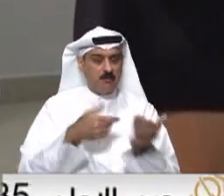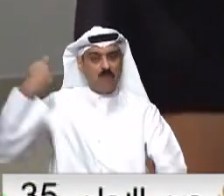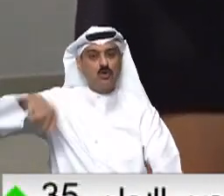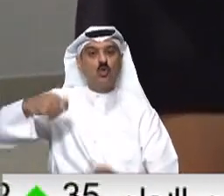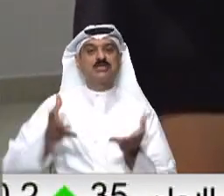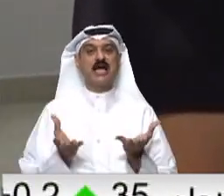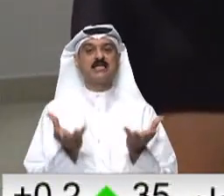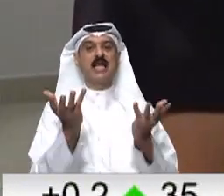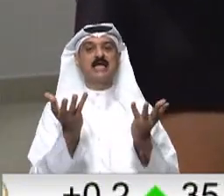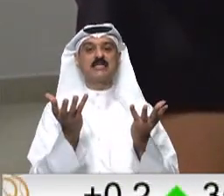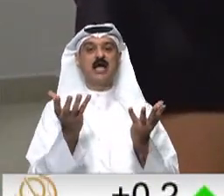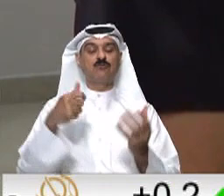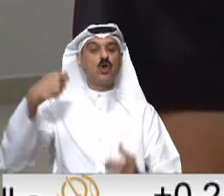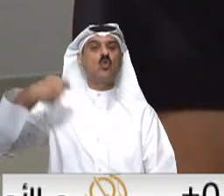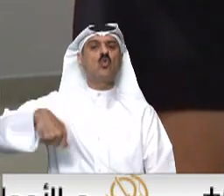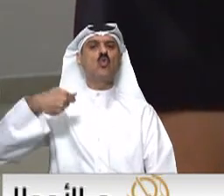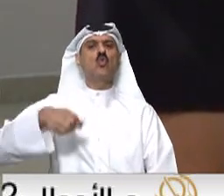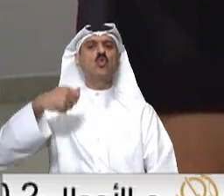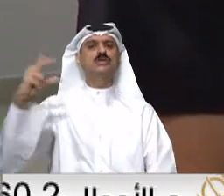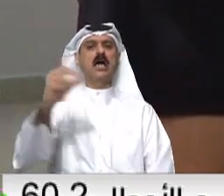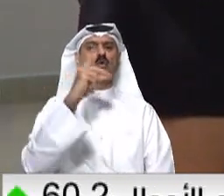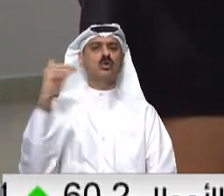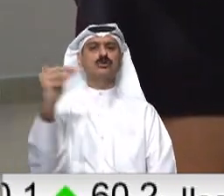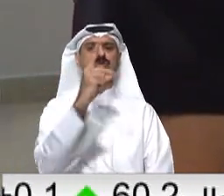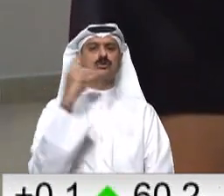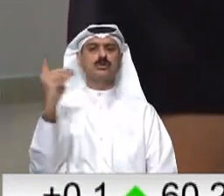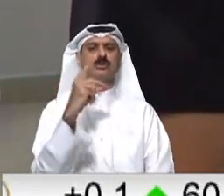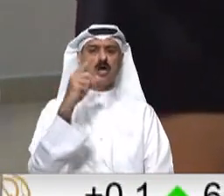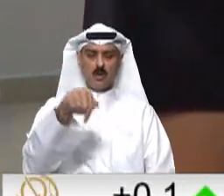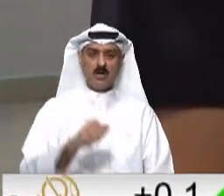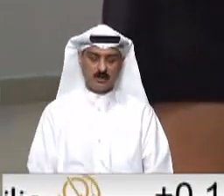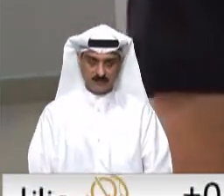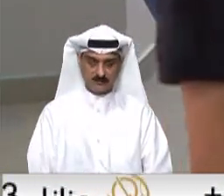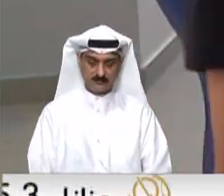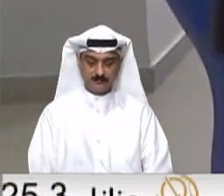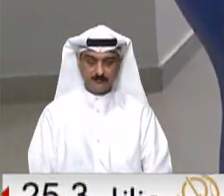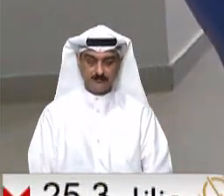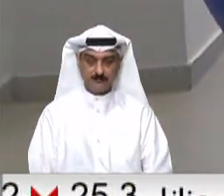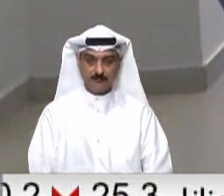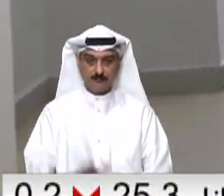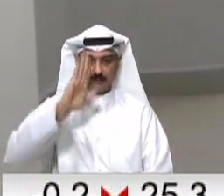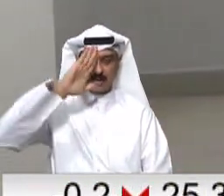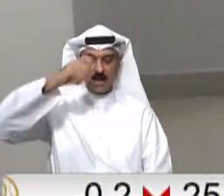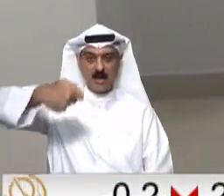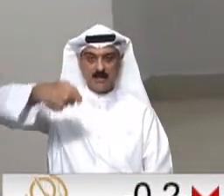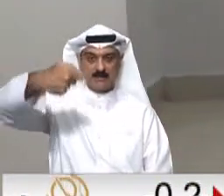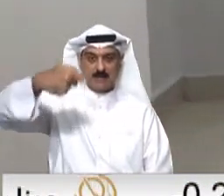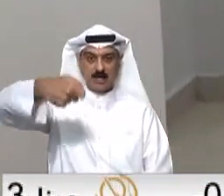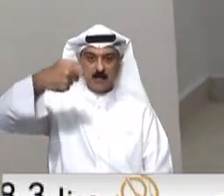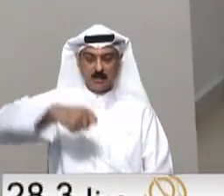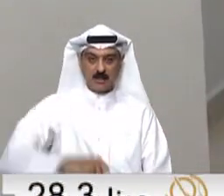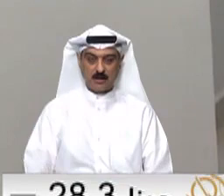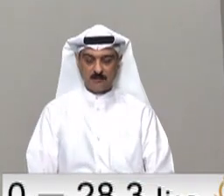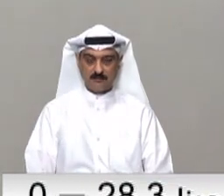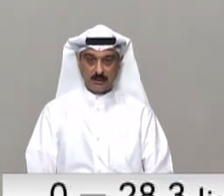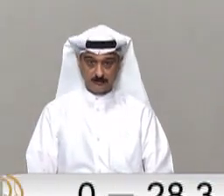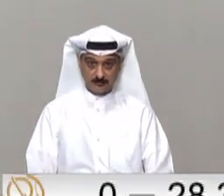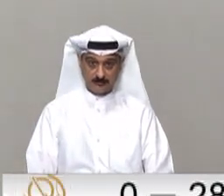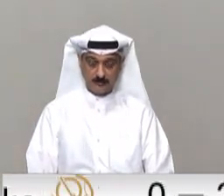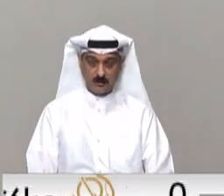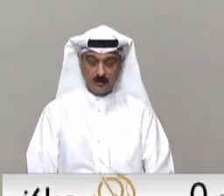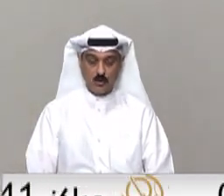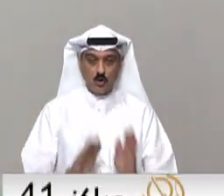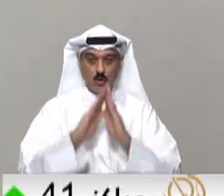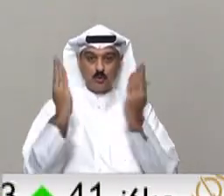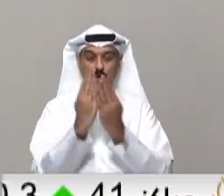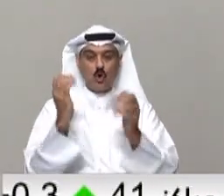الأشغال يعني العامة وفرق الطوارئ مع الحالة المطرية؟ حياك الله أخوي فهد، نحييك ونرحب فيك من غرفة